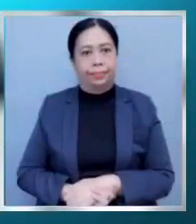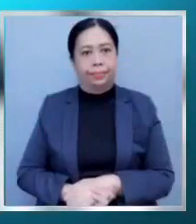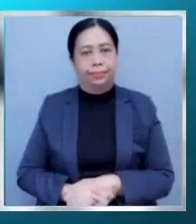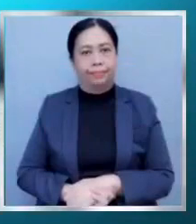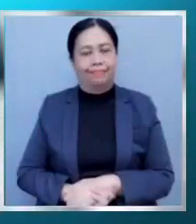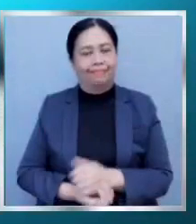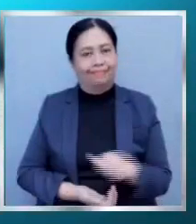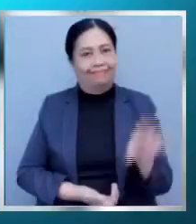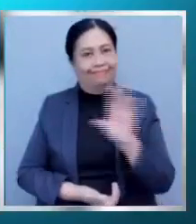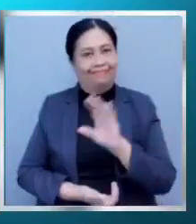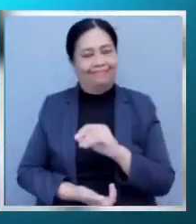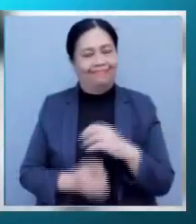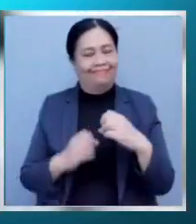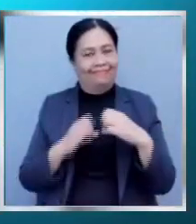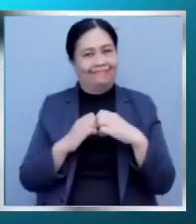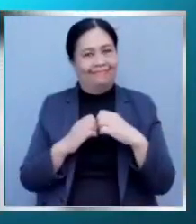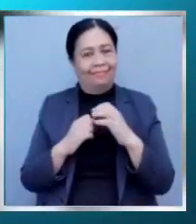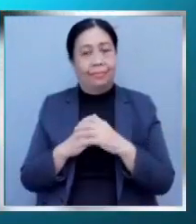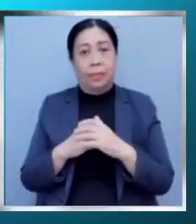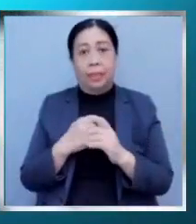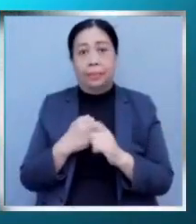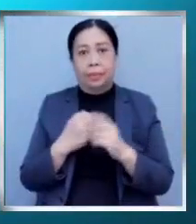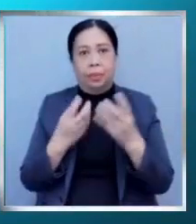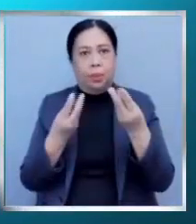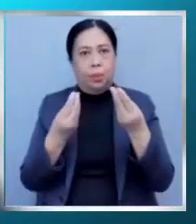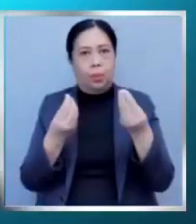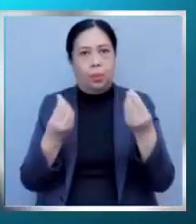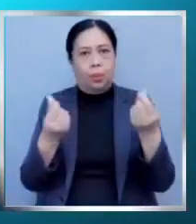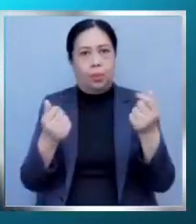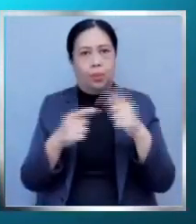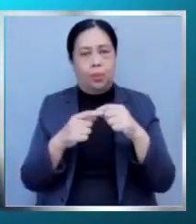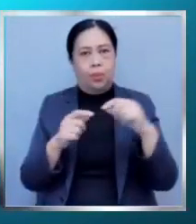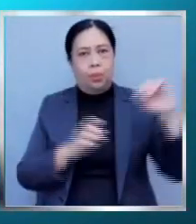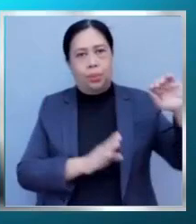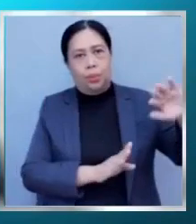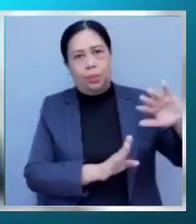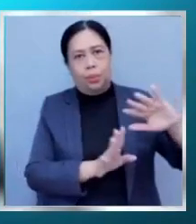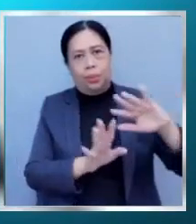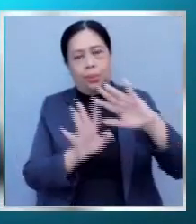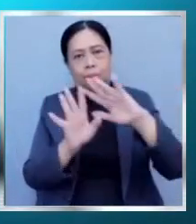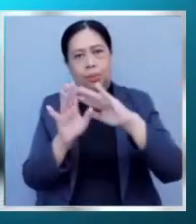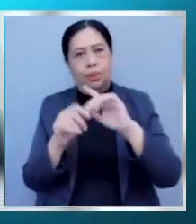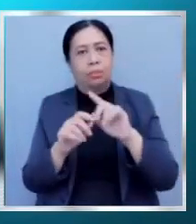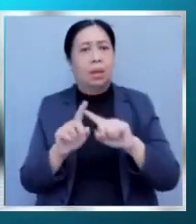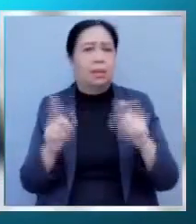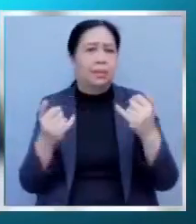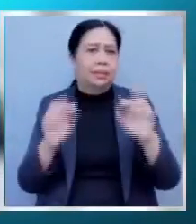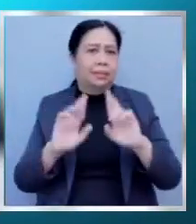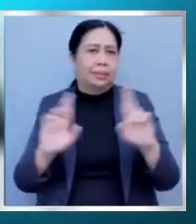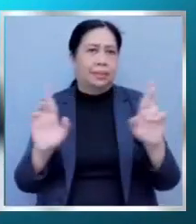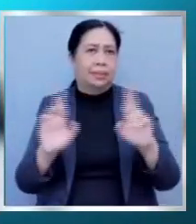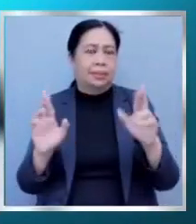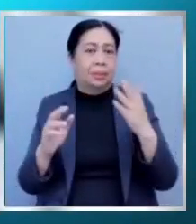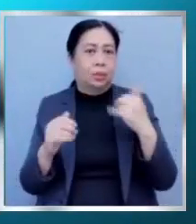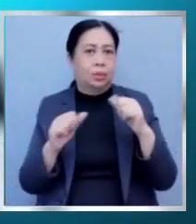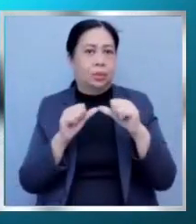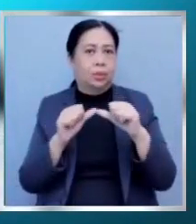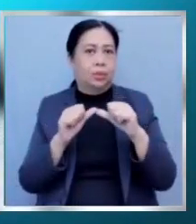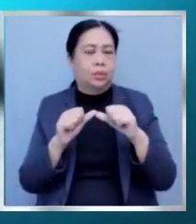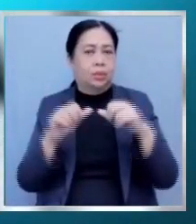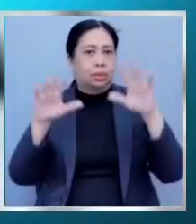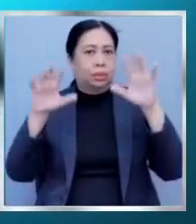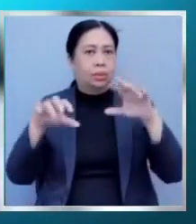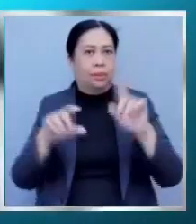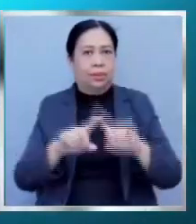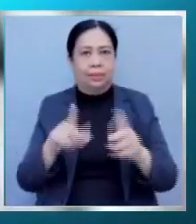Magandang gabi mga kapuso. Pansamantalang nawala ang epekto ng shear line, pero maghanda pa rin ho tayo dahil magpapatuloy ang pag-ulan sa ilang